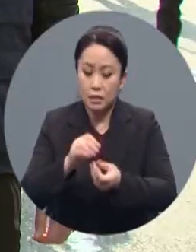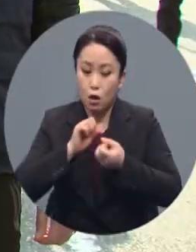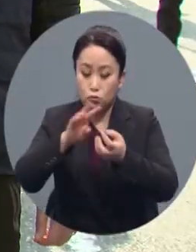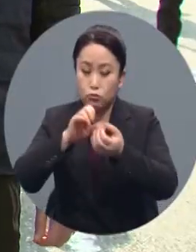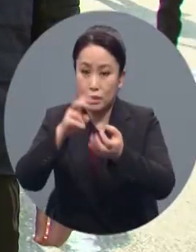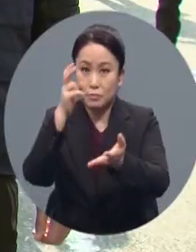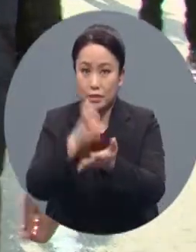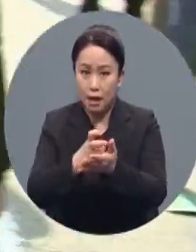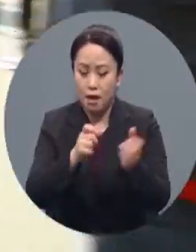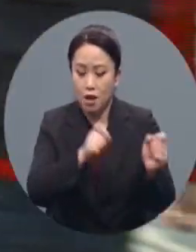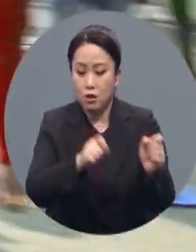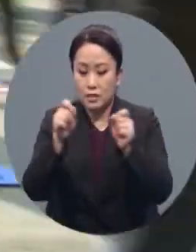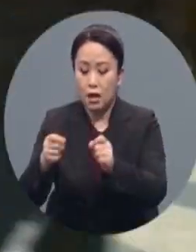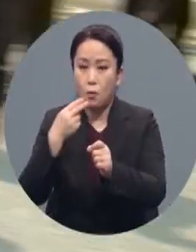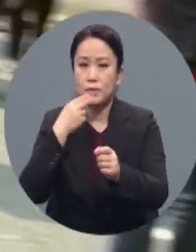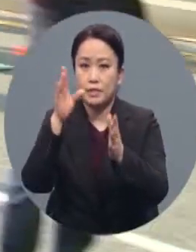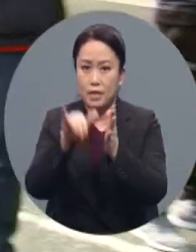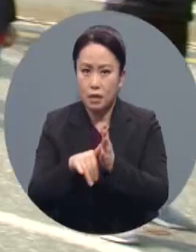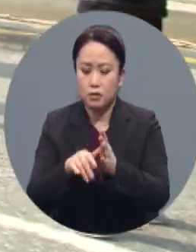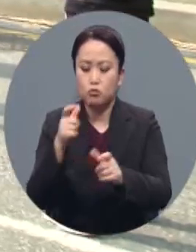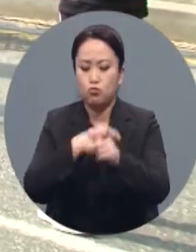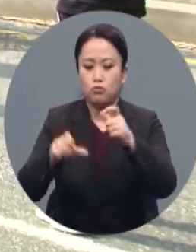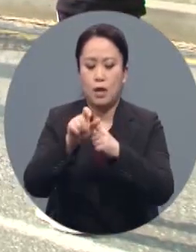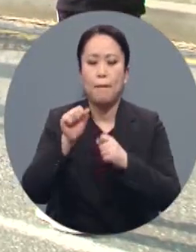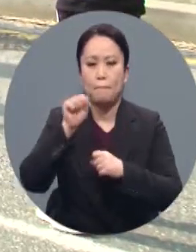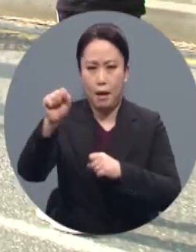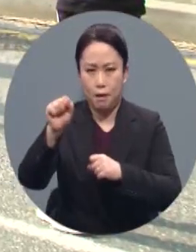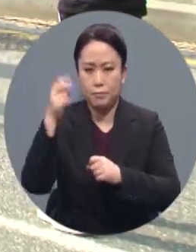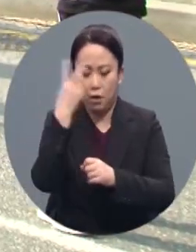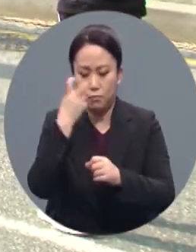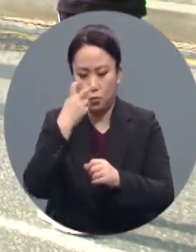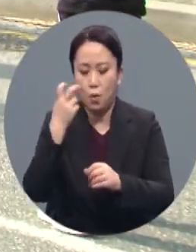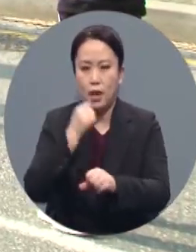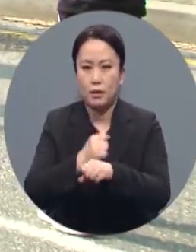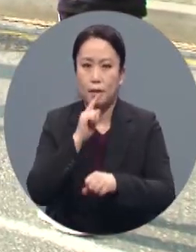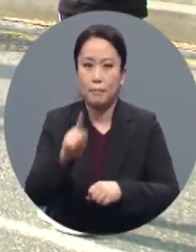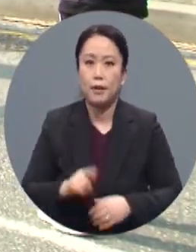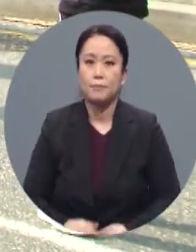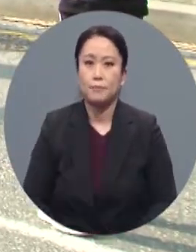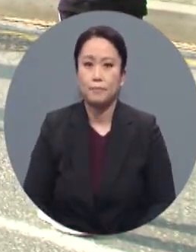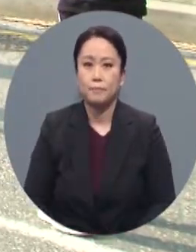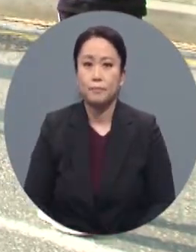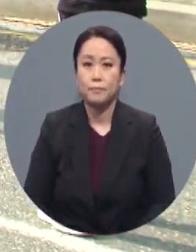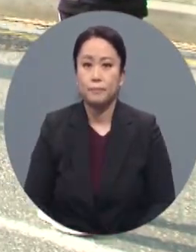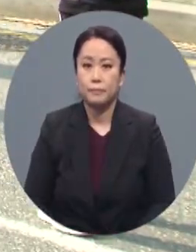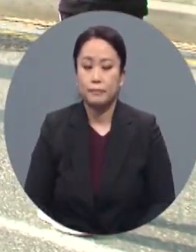연장되지 않을 경우 추가로 파업을 검토하겠다고 밝혔습니다. MBC 뉴스 박준호입니다.